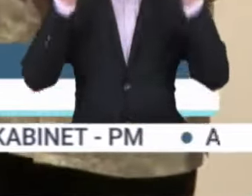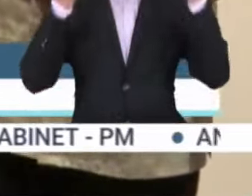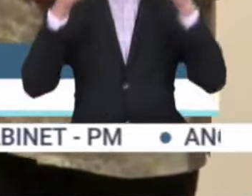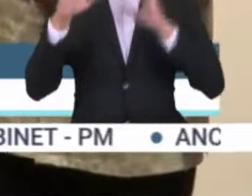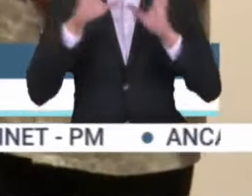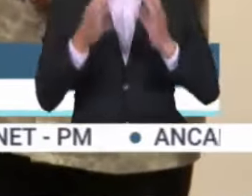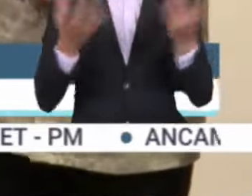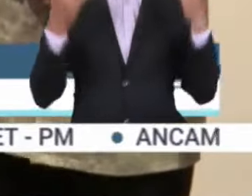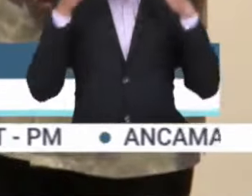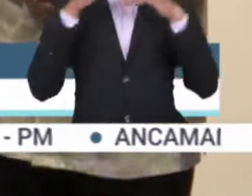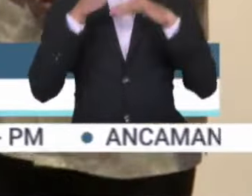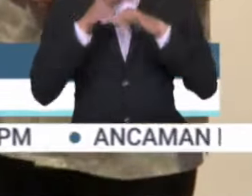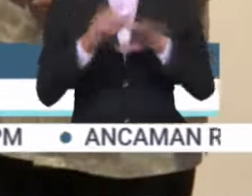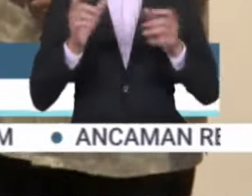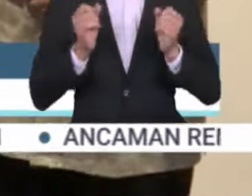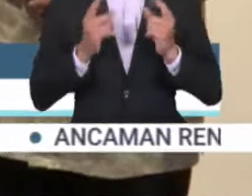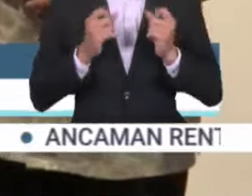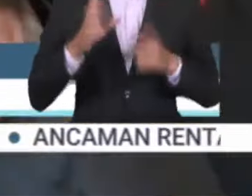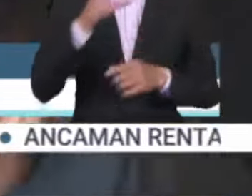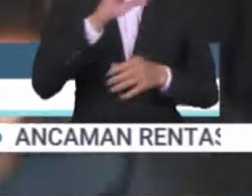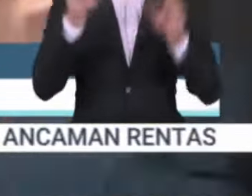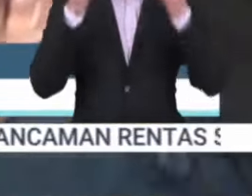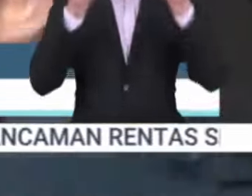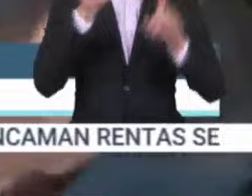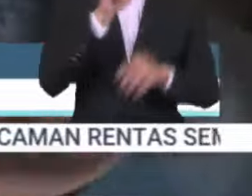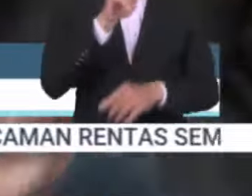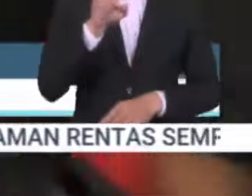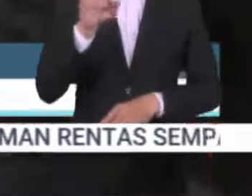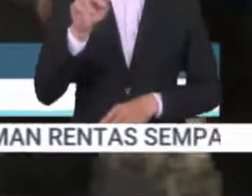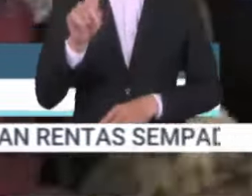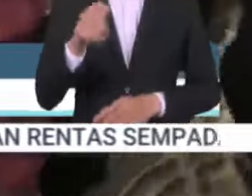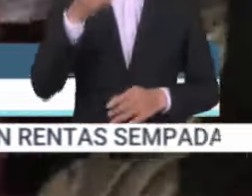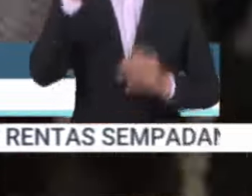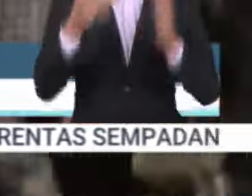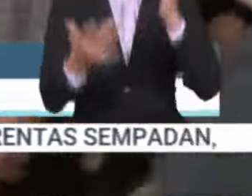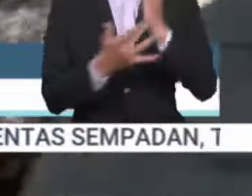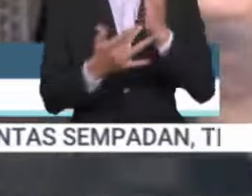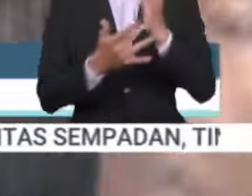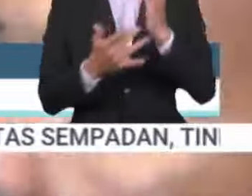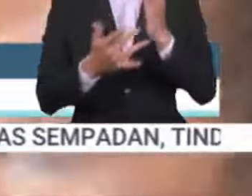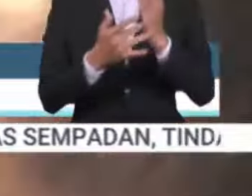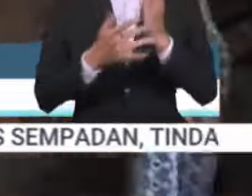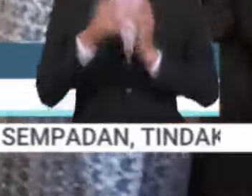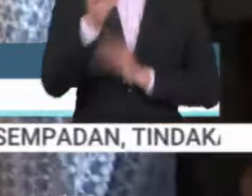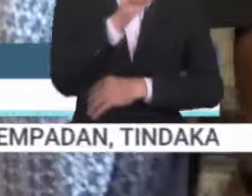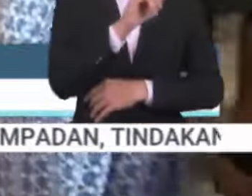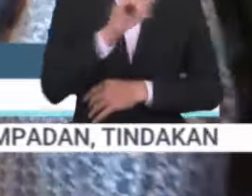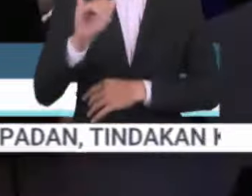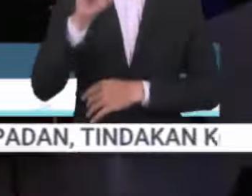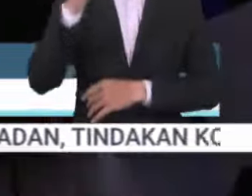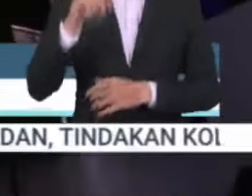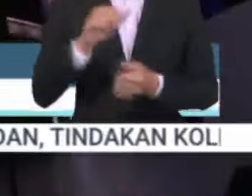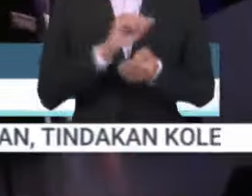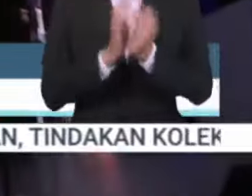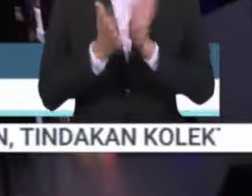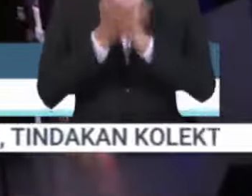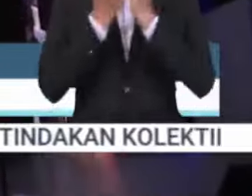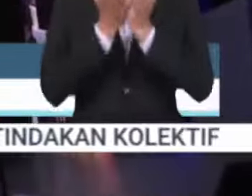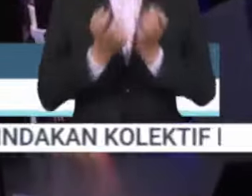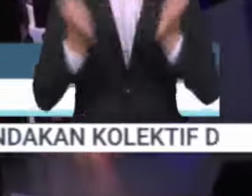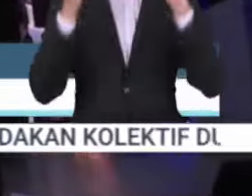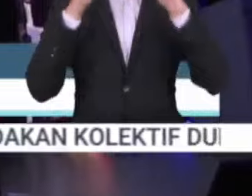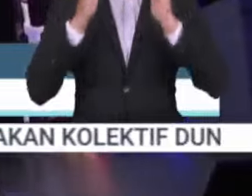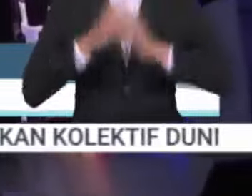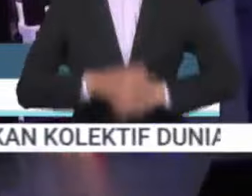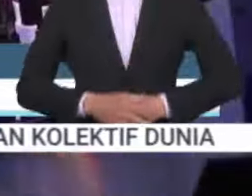berkata, dengan penglibatan sektor swasta, pendidikan TVET khususnya latihan teknikal bidang kecerdasan buatan AI menjadi lebih